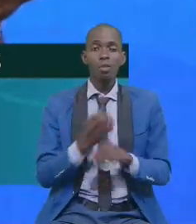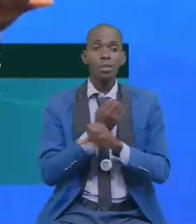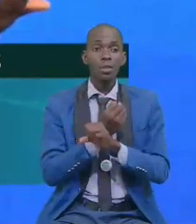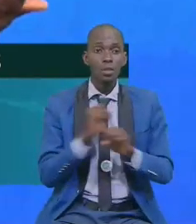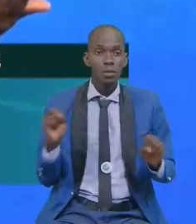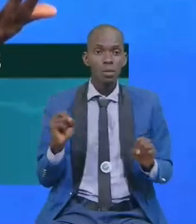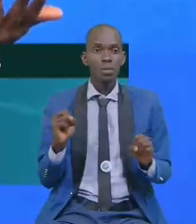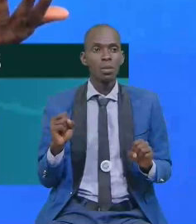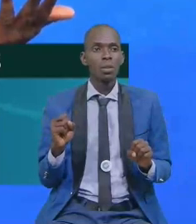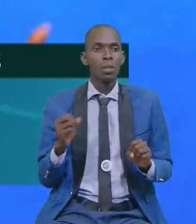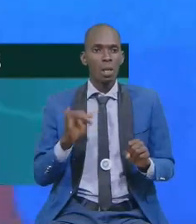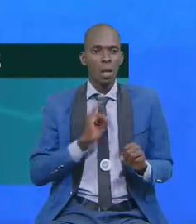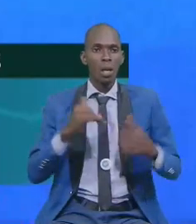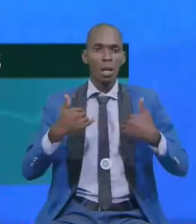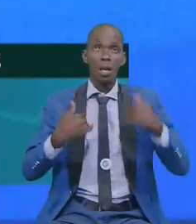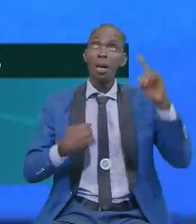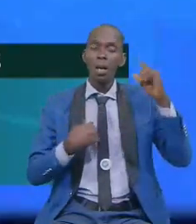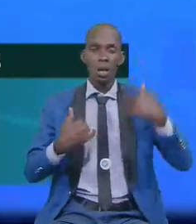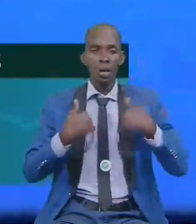Au jour du salut, je t'ai secouru.